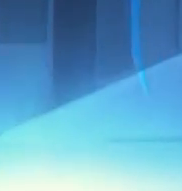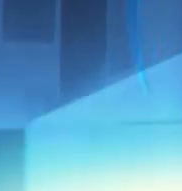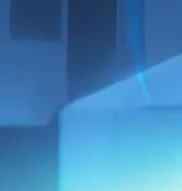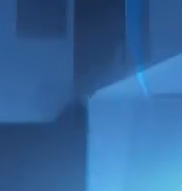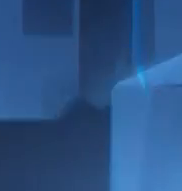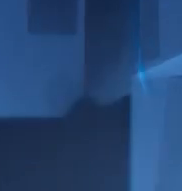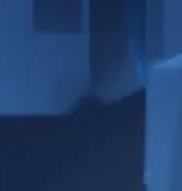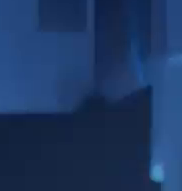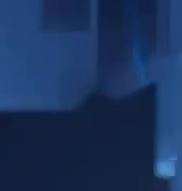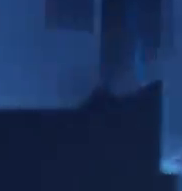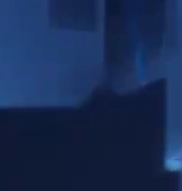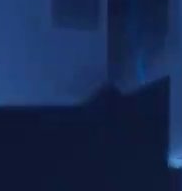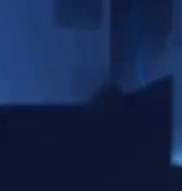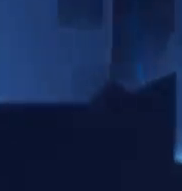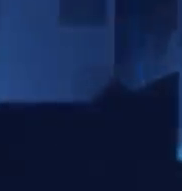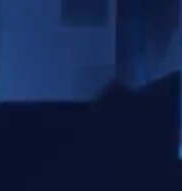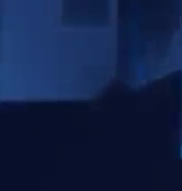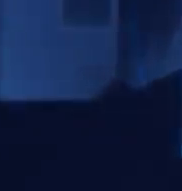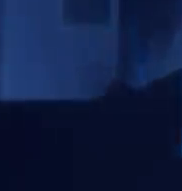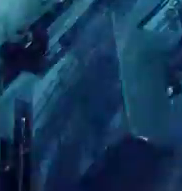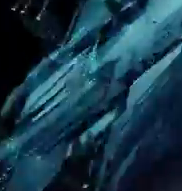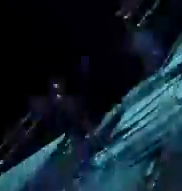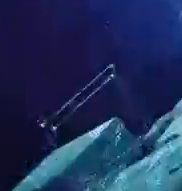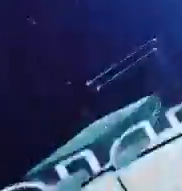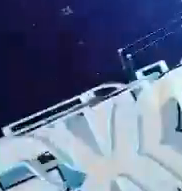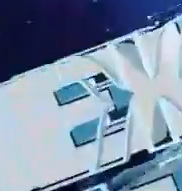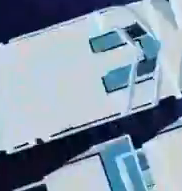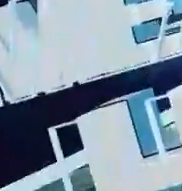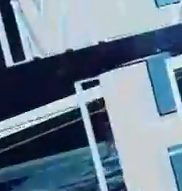содействии пресс-службы Департамента полиции Алматинской области.